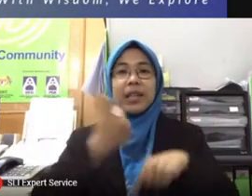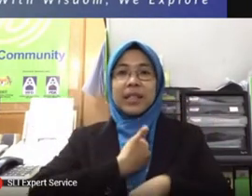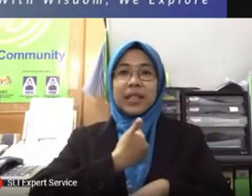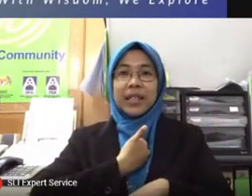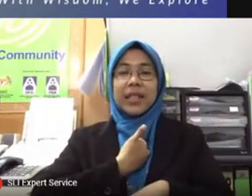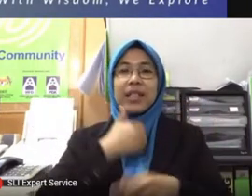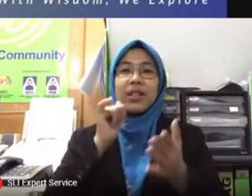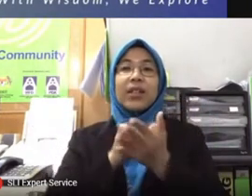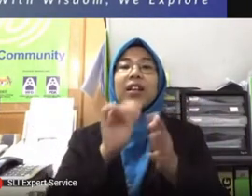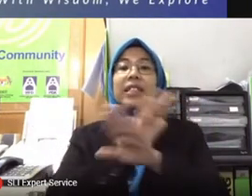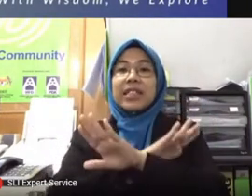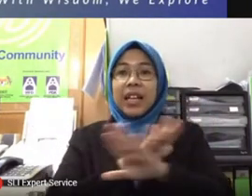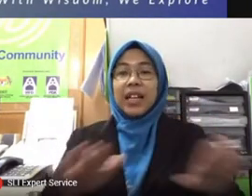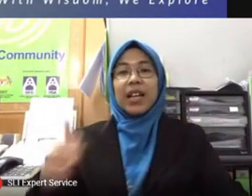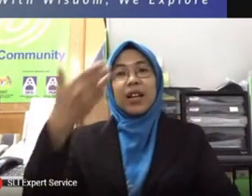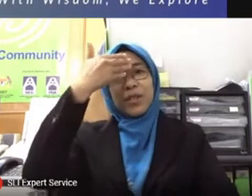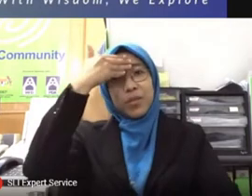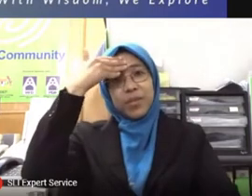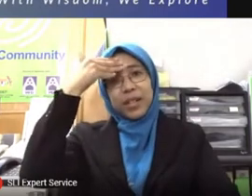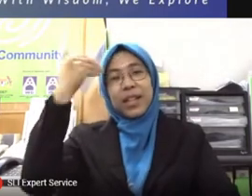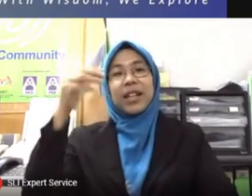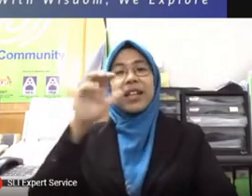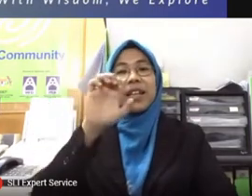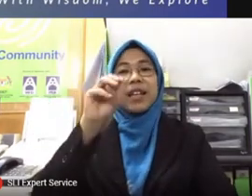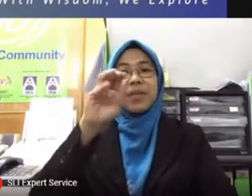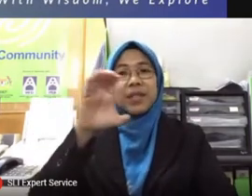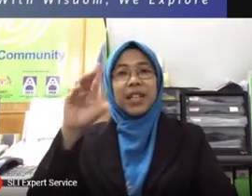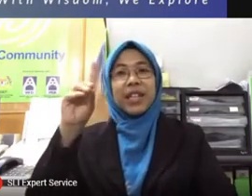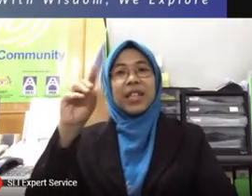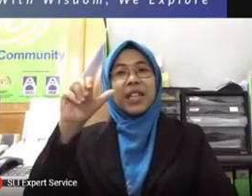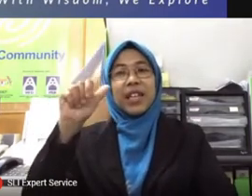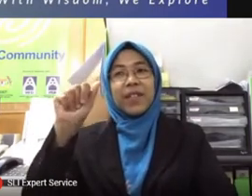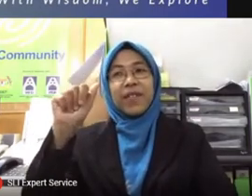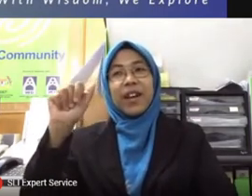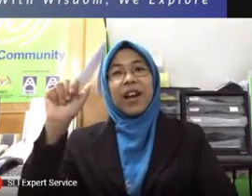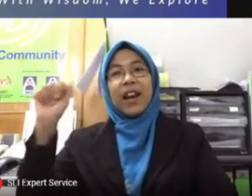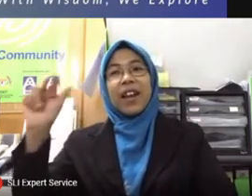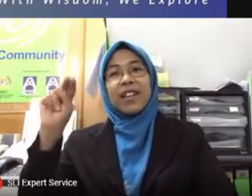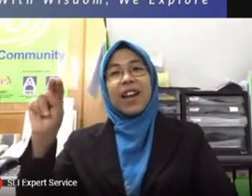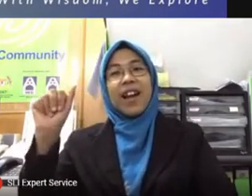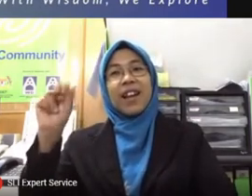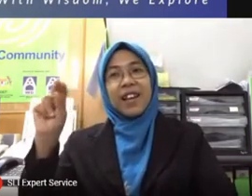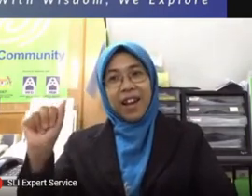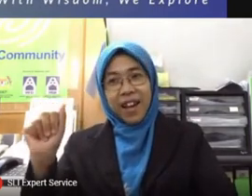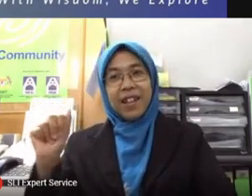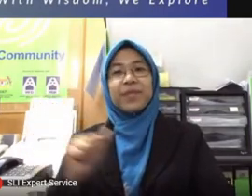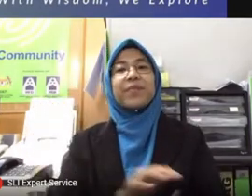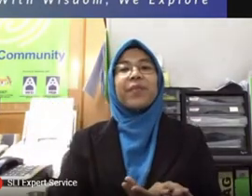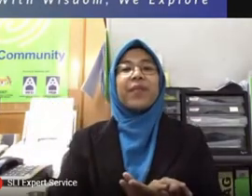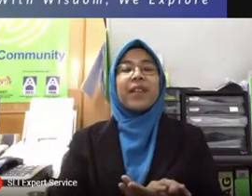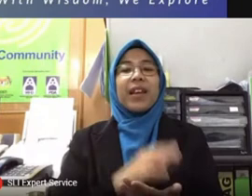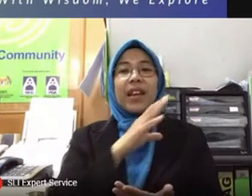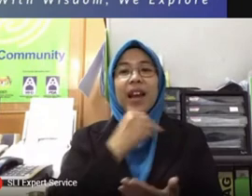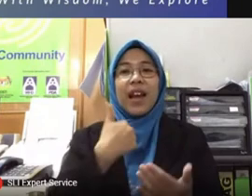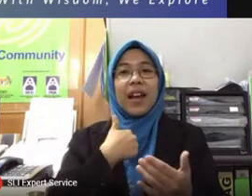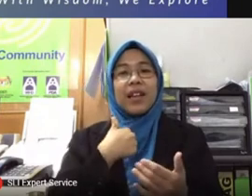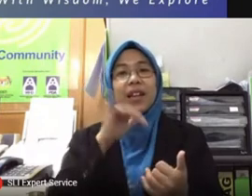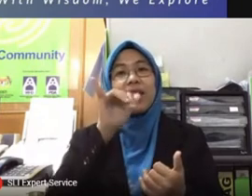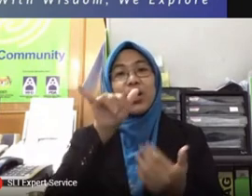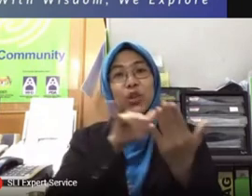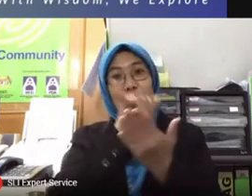Alright, jangan lupa MC Diva Nana, pergi dekat Facebook page, okay, MC Diva Nana. Ada YouTube